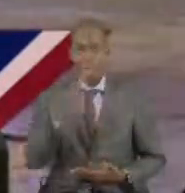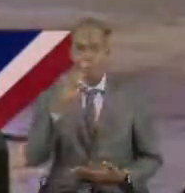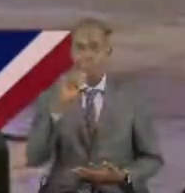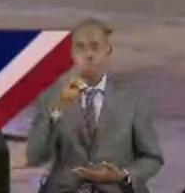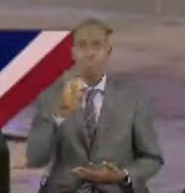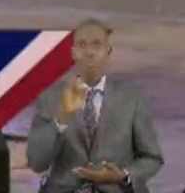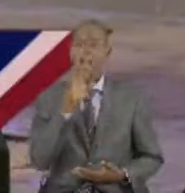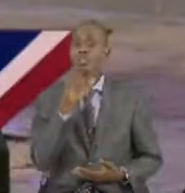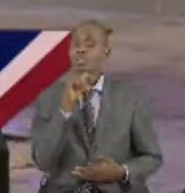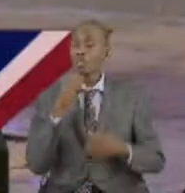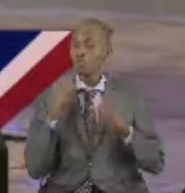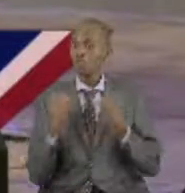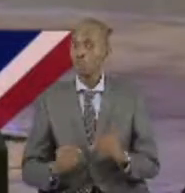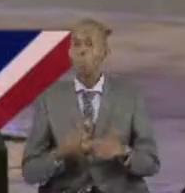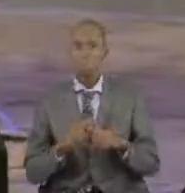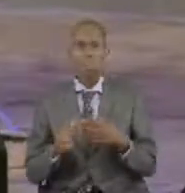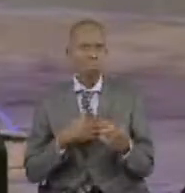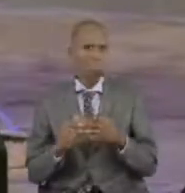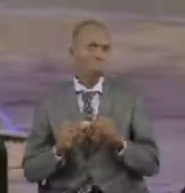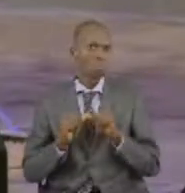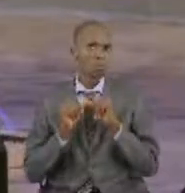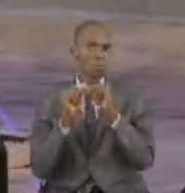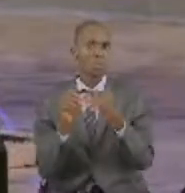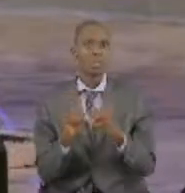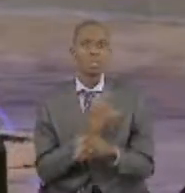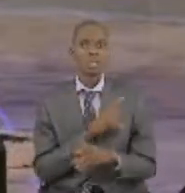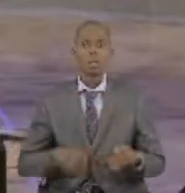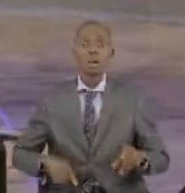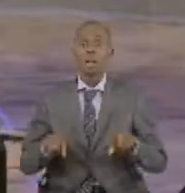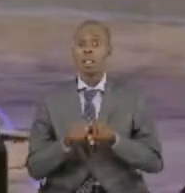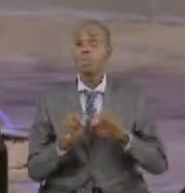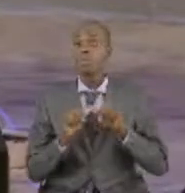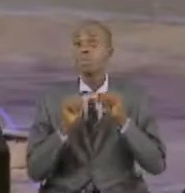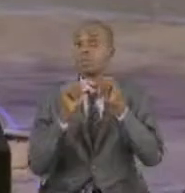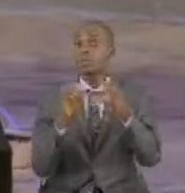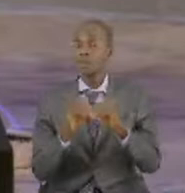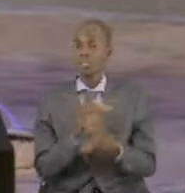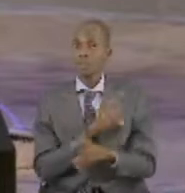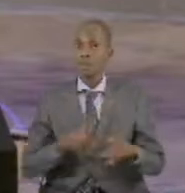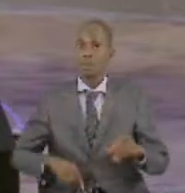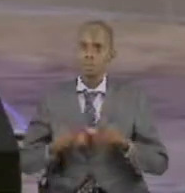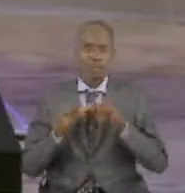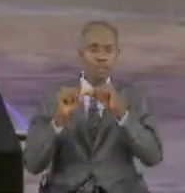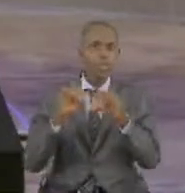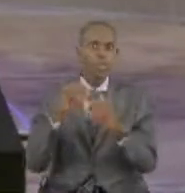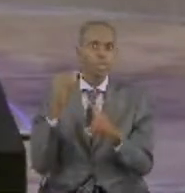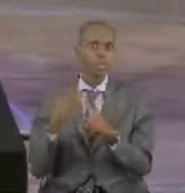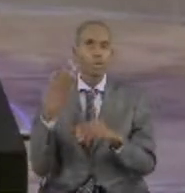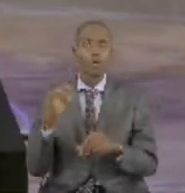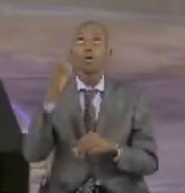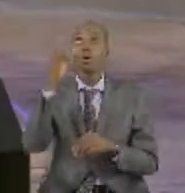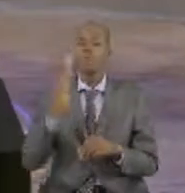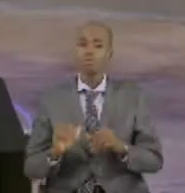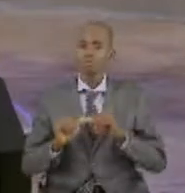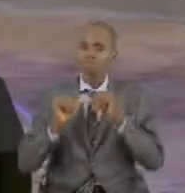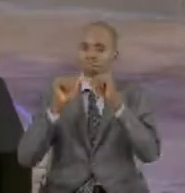mais ils ont continué dans le seigneur et c'est cette continuité dans le senior d'ing continuation de la parole du seigneur la